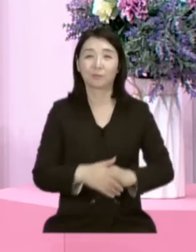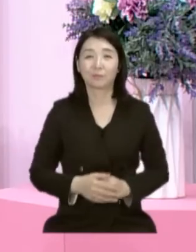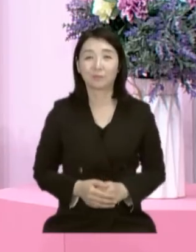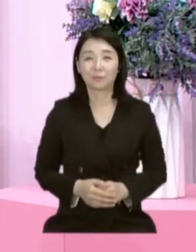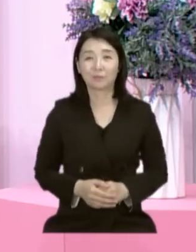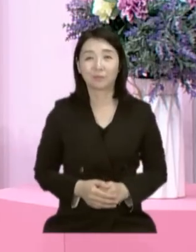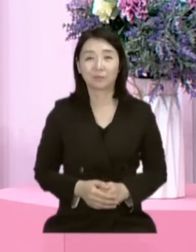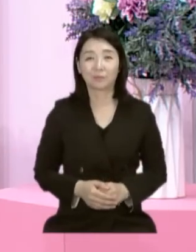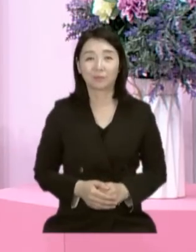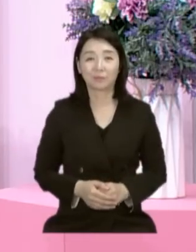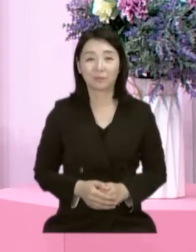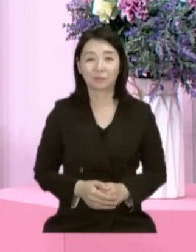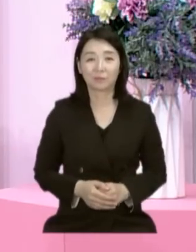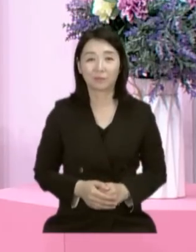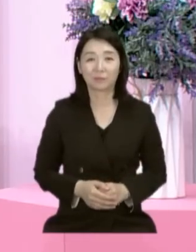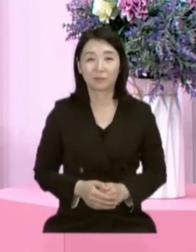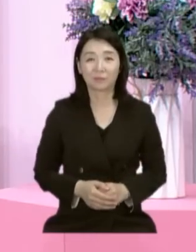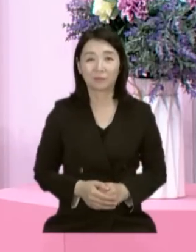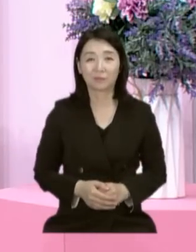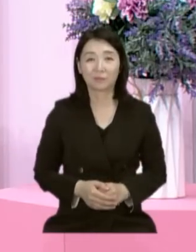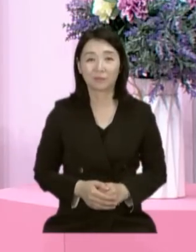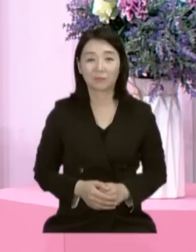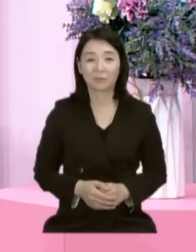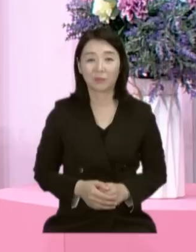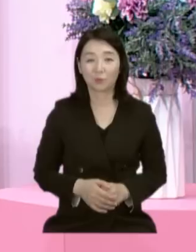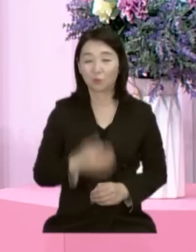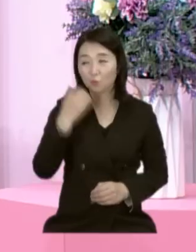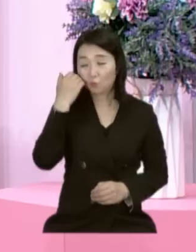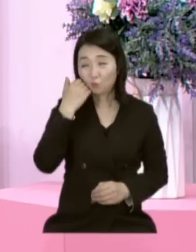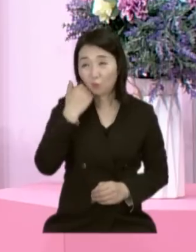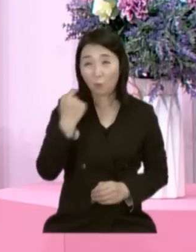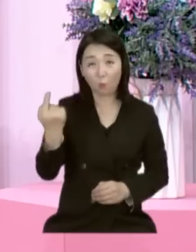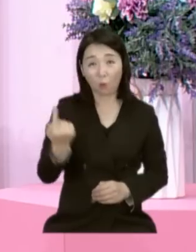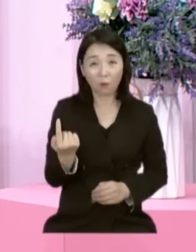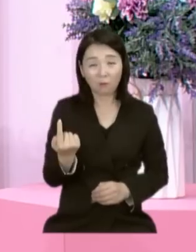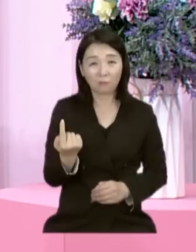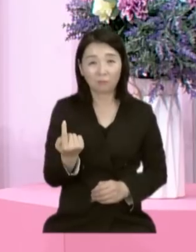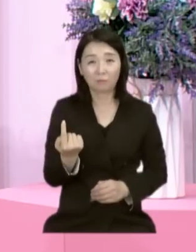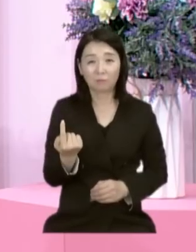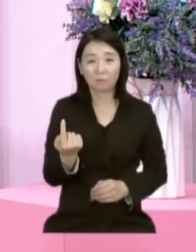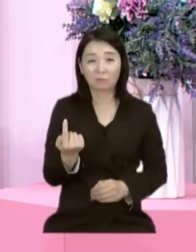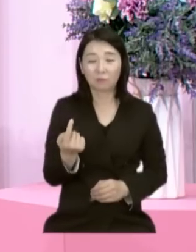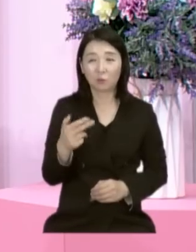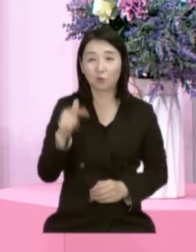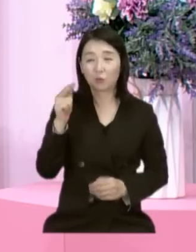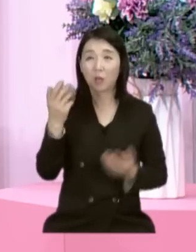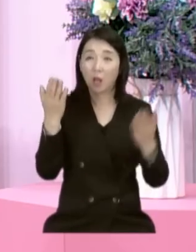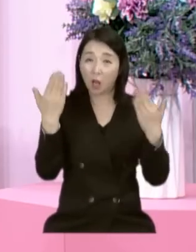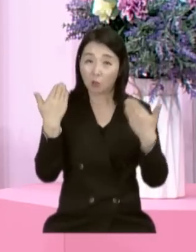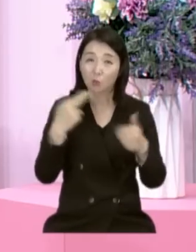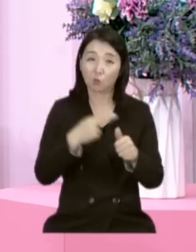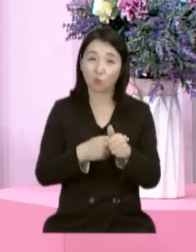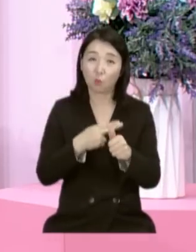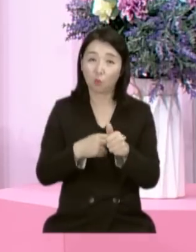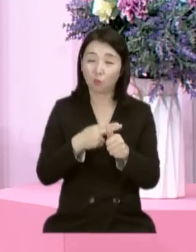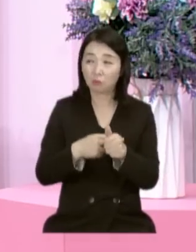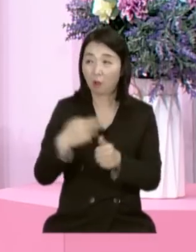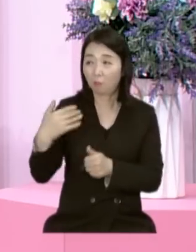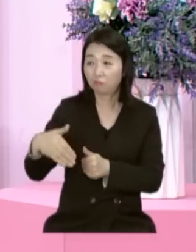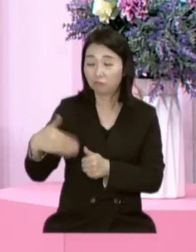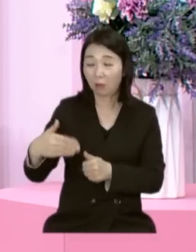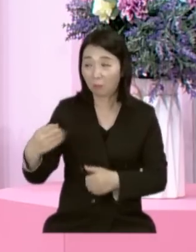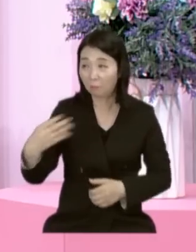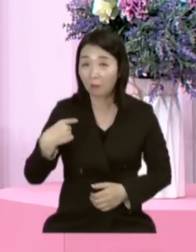됐는데 갑자기 어느 분이 찾아와서 주일학교 교사를 좀